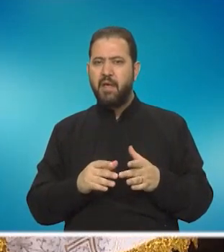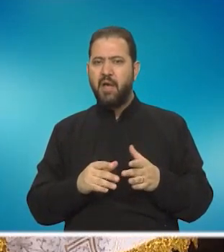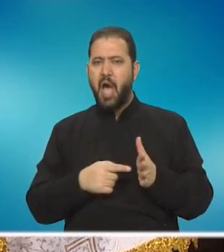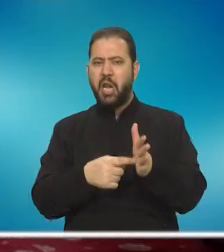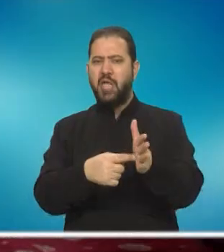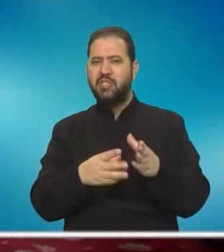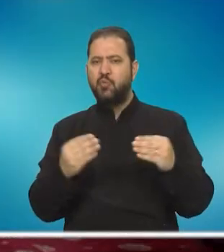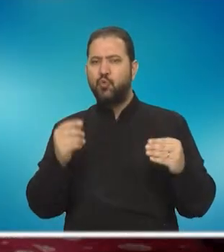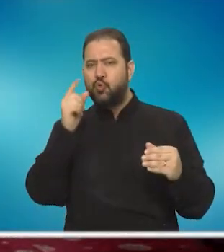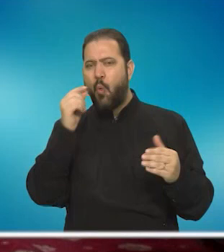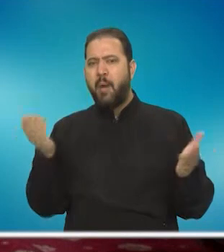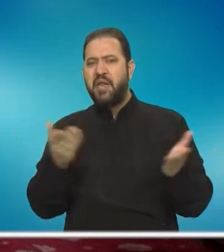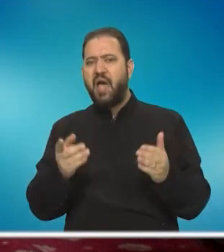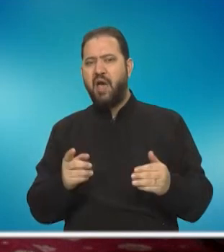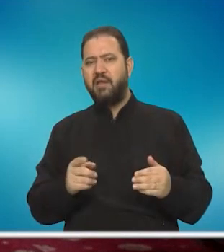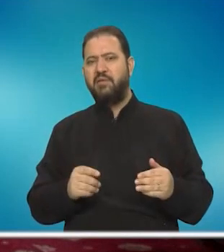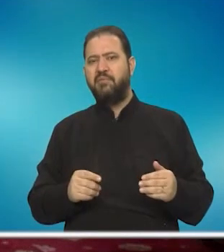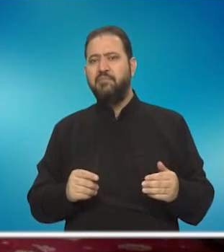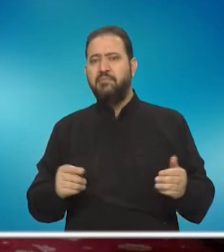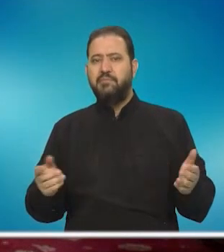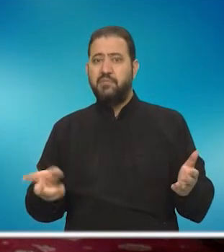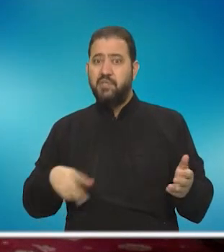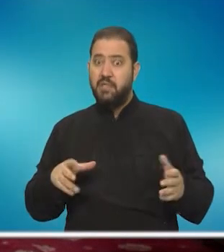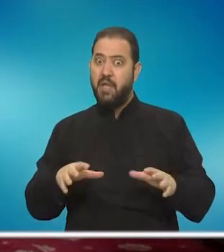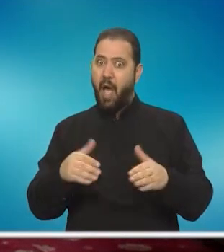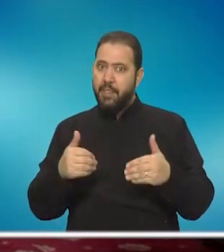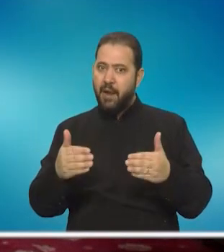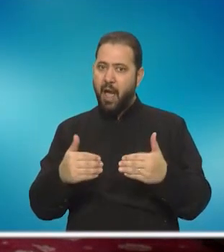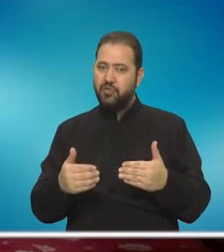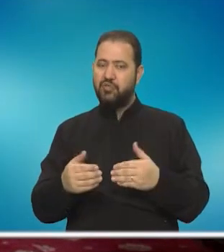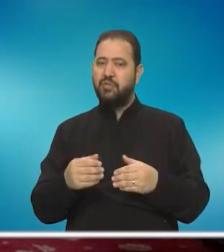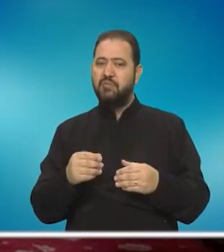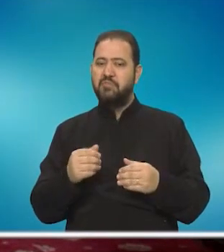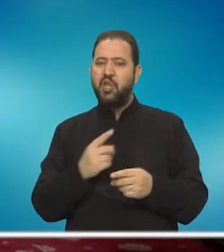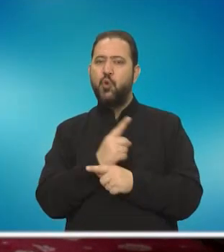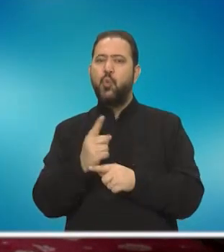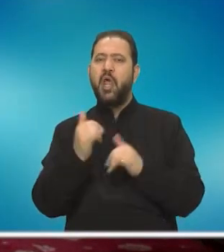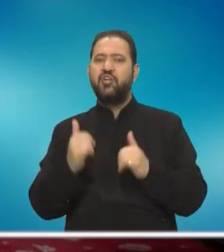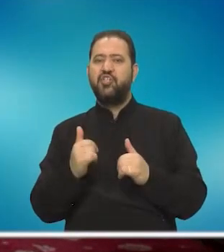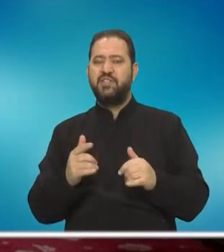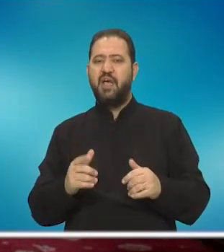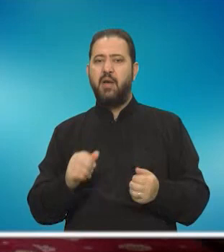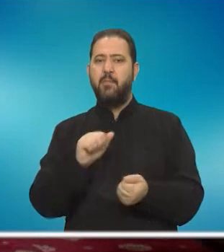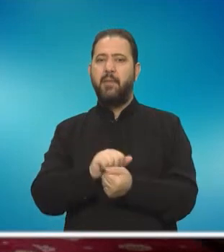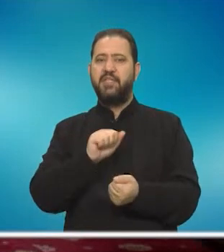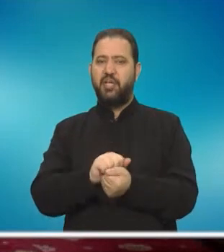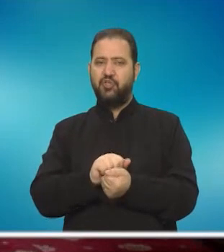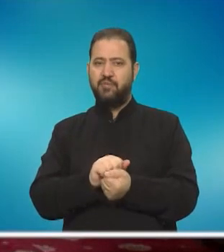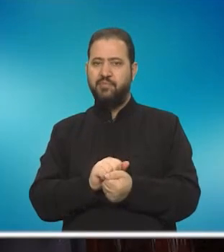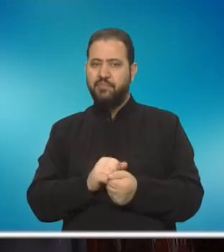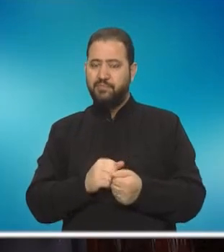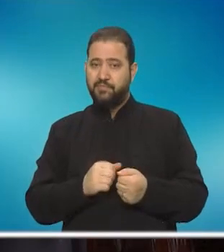de acest consum, care sunt atrase de materie. Și totodată regăsim în societatea noastră, la acești oameni, un